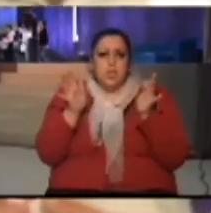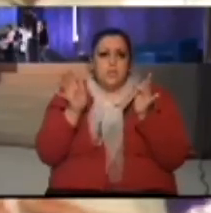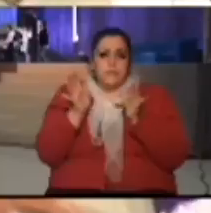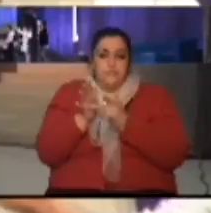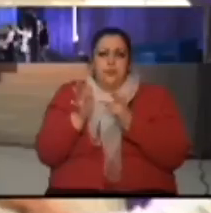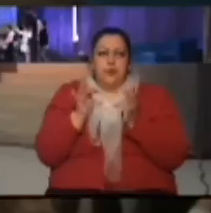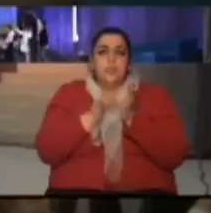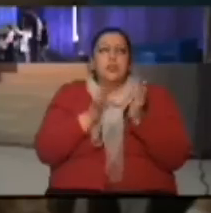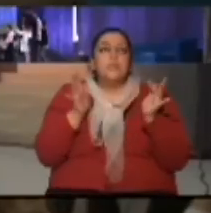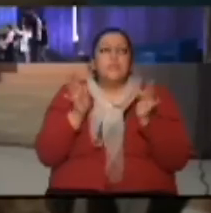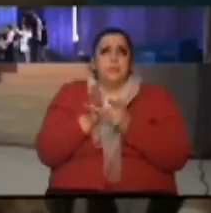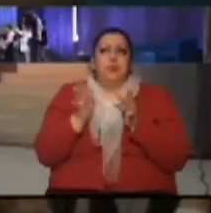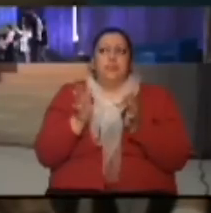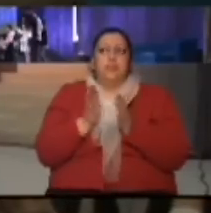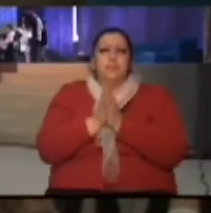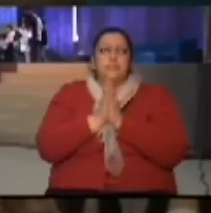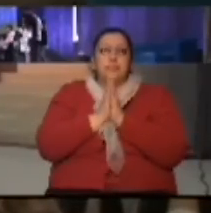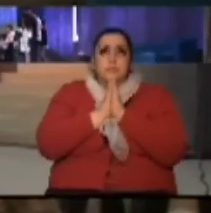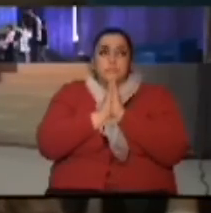Իսուս, Իսուս, Իսուս,